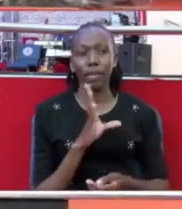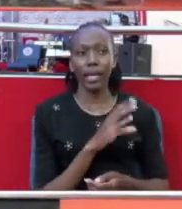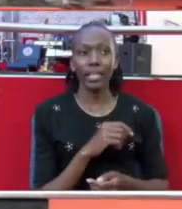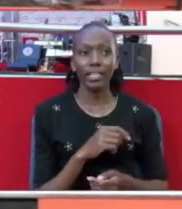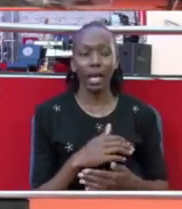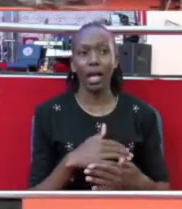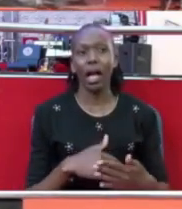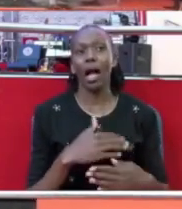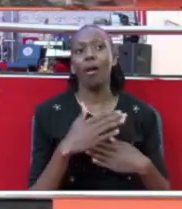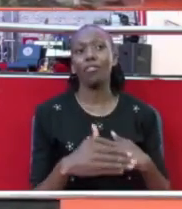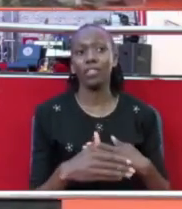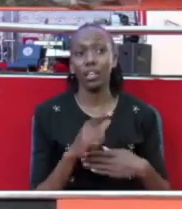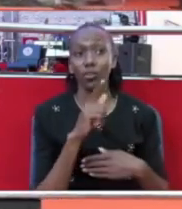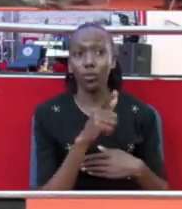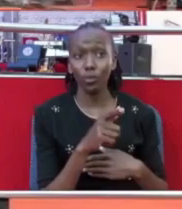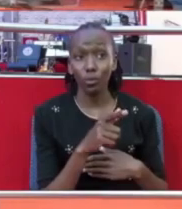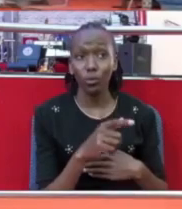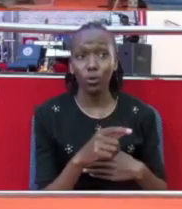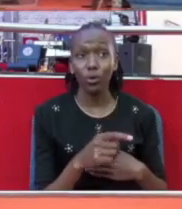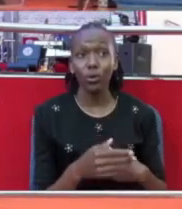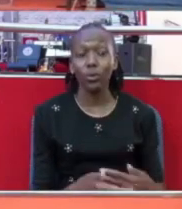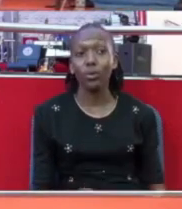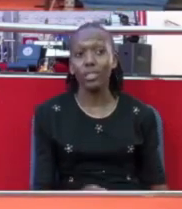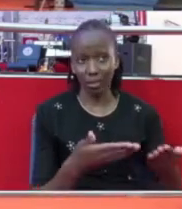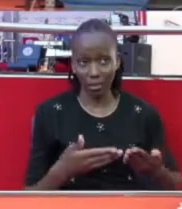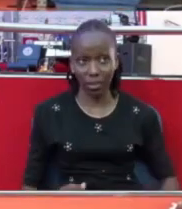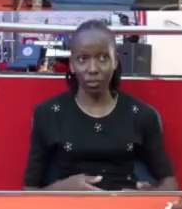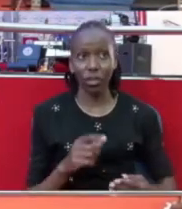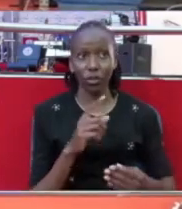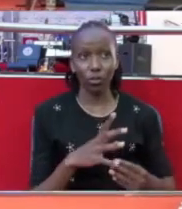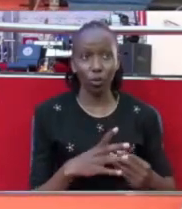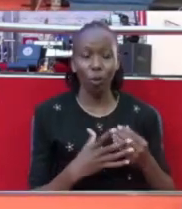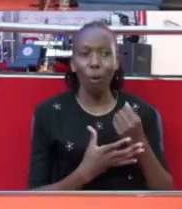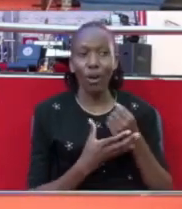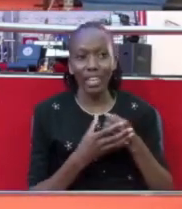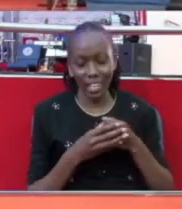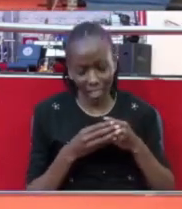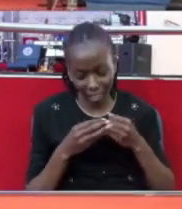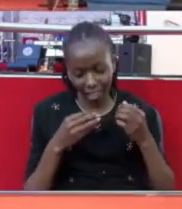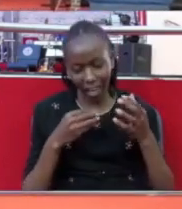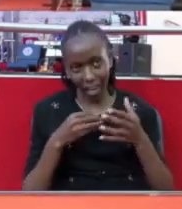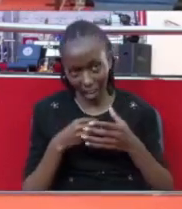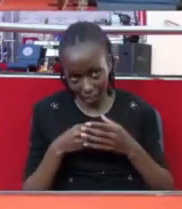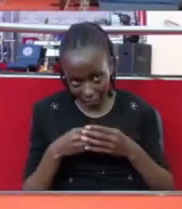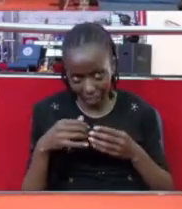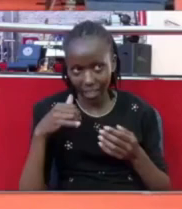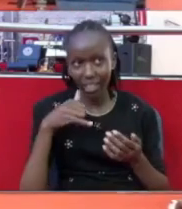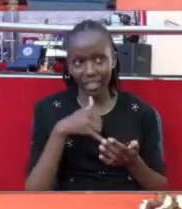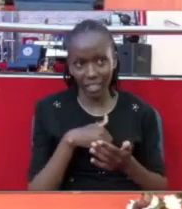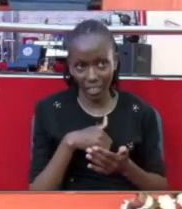you take it, you take care of it. Na baada ya kukipokea ukichunge. So that as you take care of it, ili